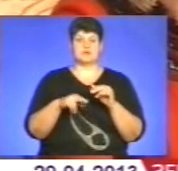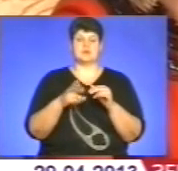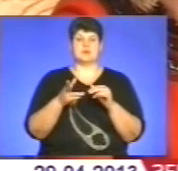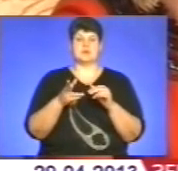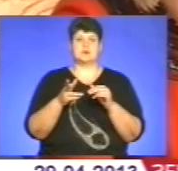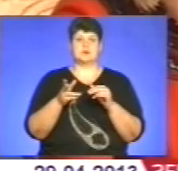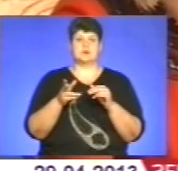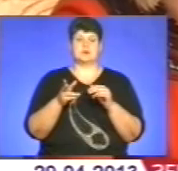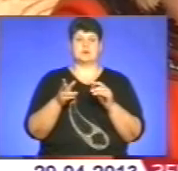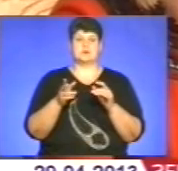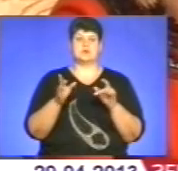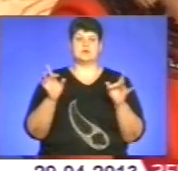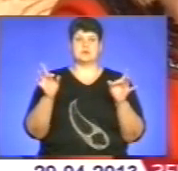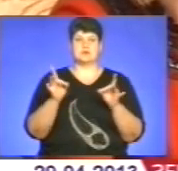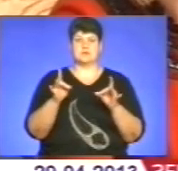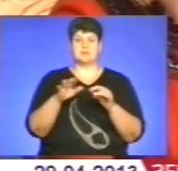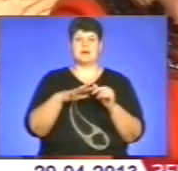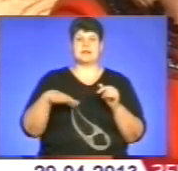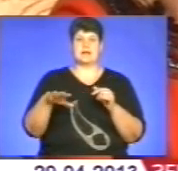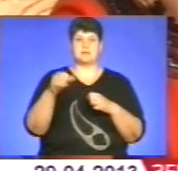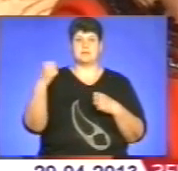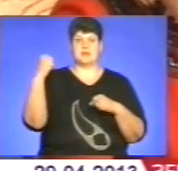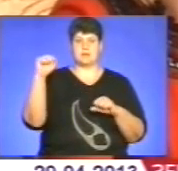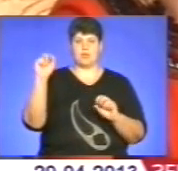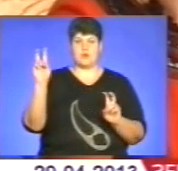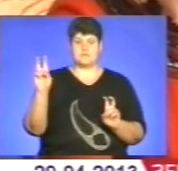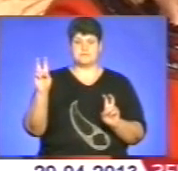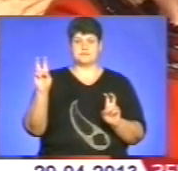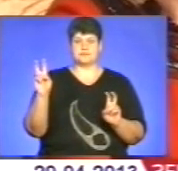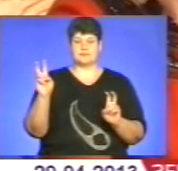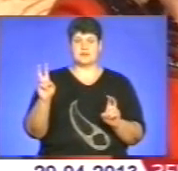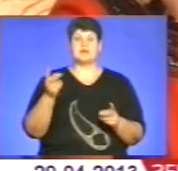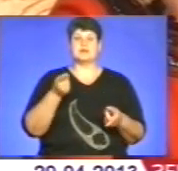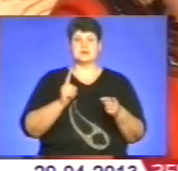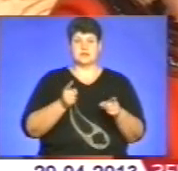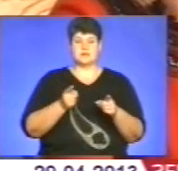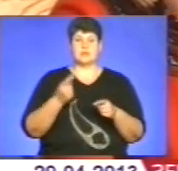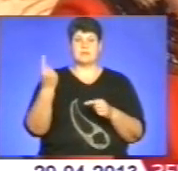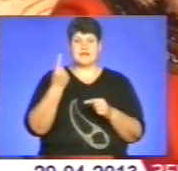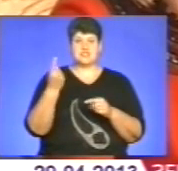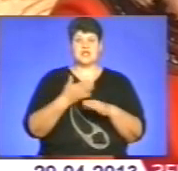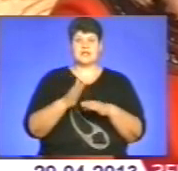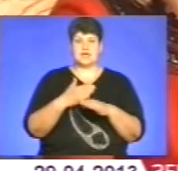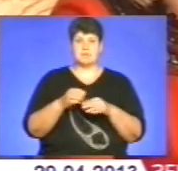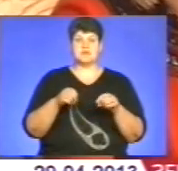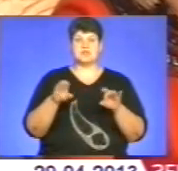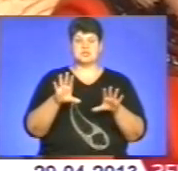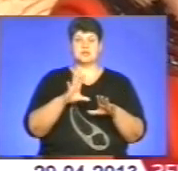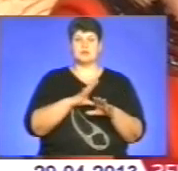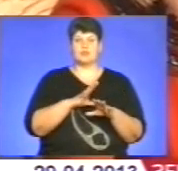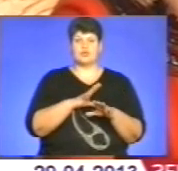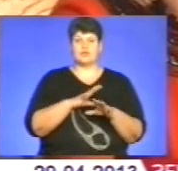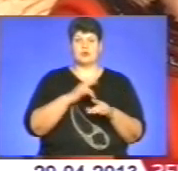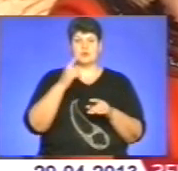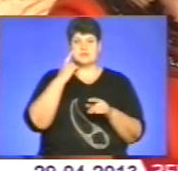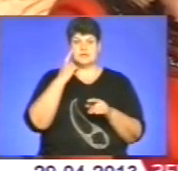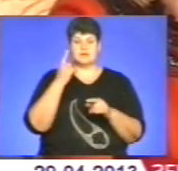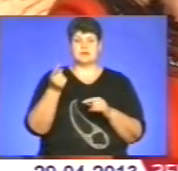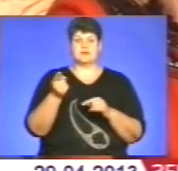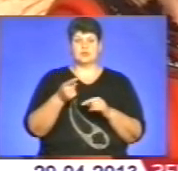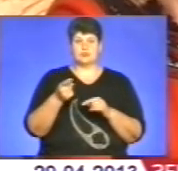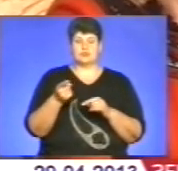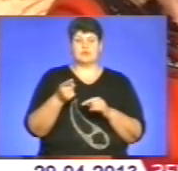харчування по Майдану Перемоги. Безперечно, перший етап рішення був оцінений прокуратурою міста